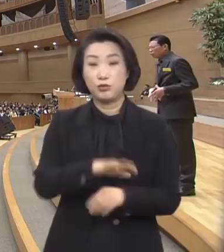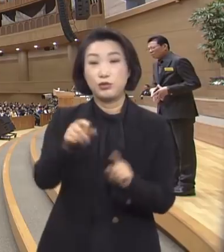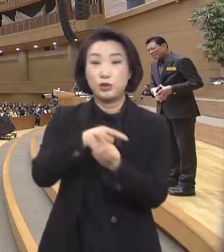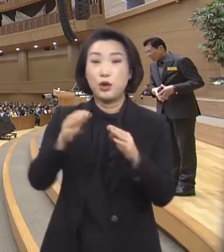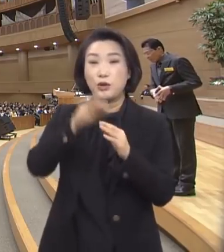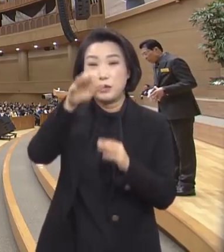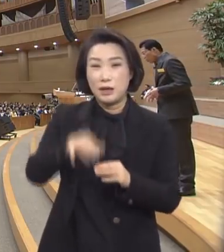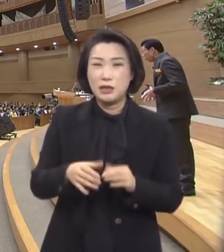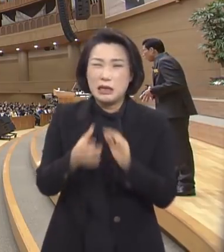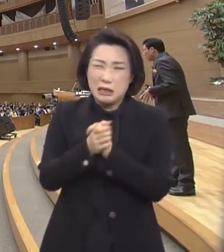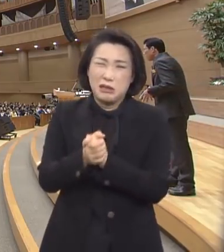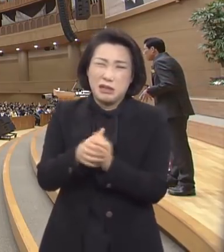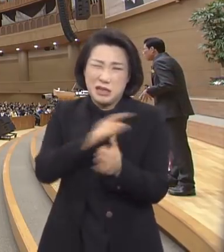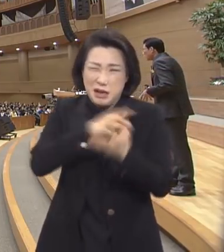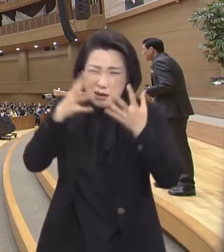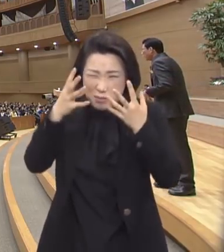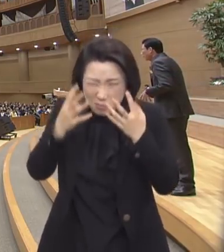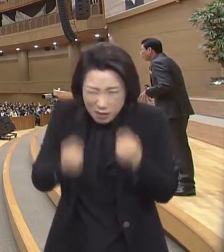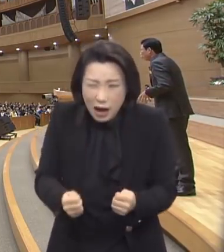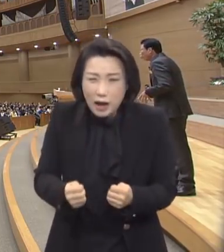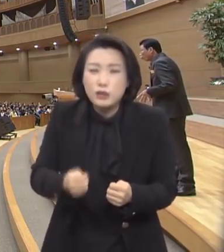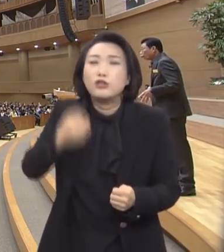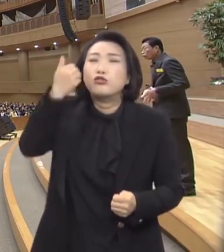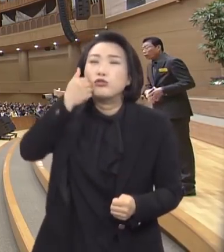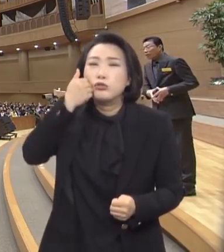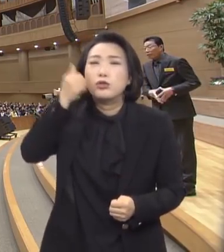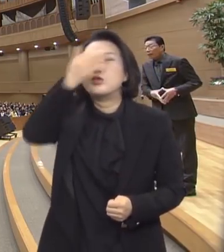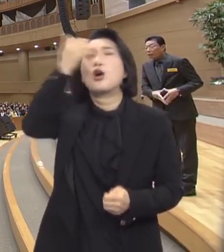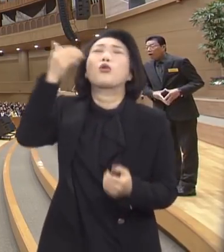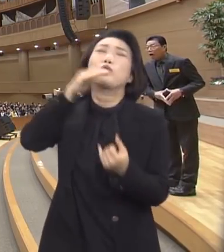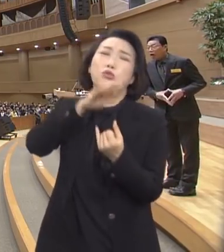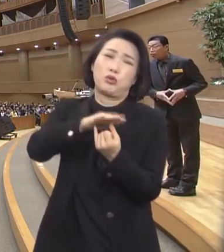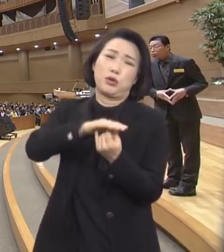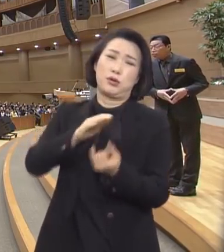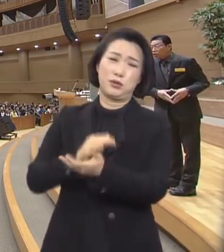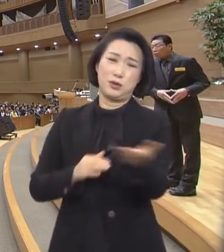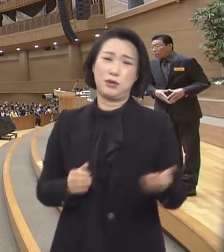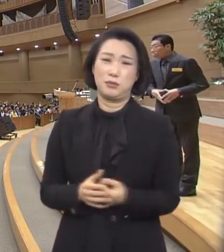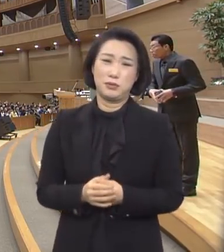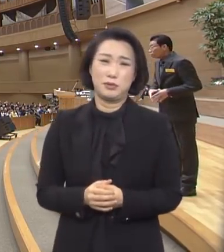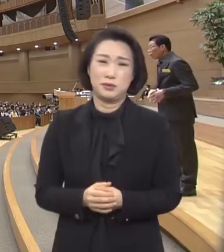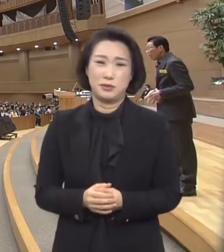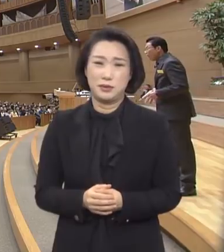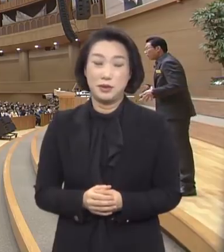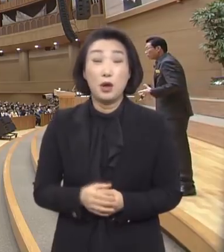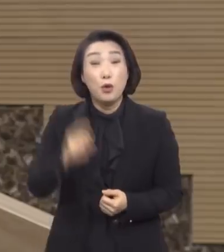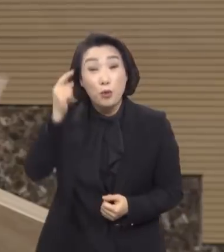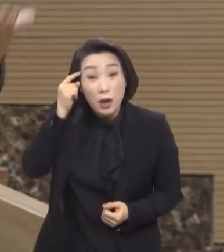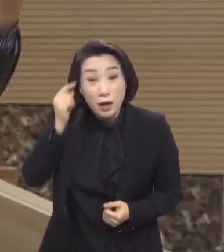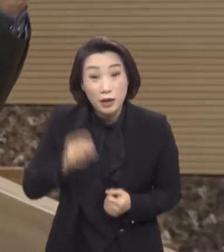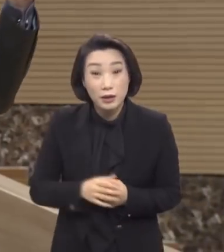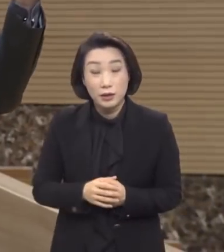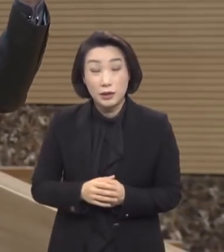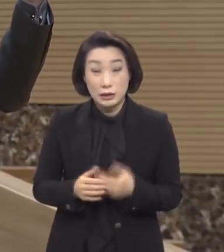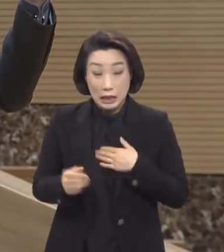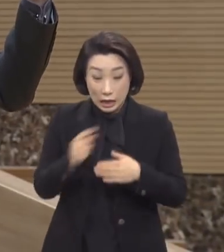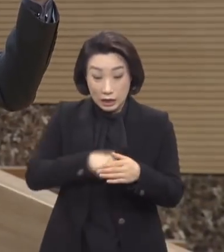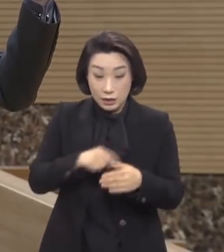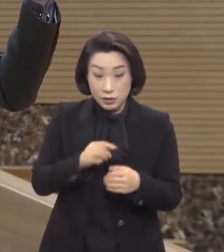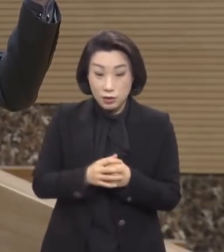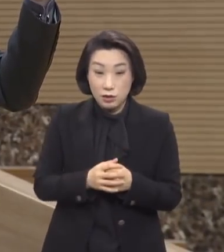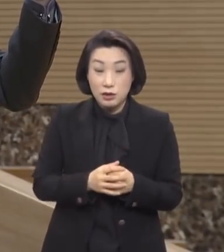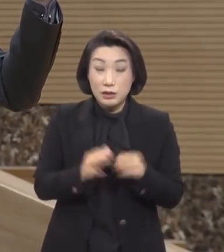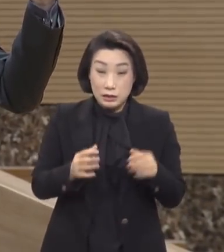우리께서 기도를 제일 많이 해야 할 사람들이 청소년들이라 이 말이야. 네. 왜? 내 속에서